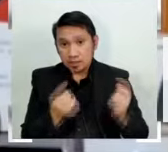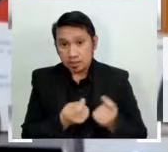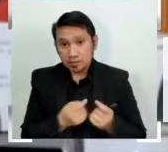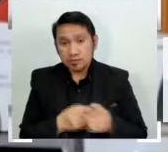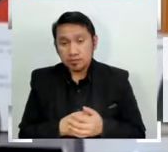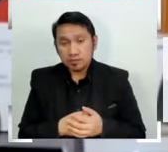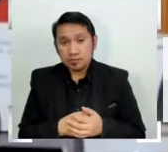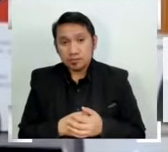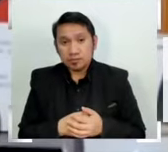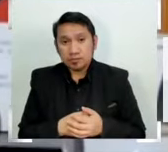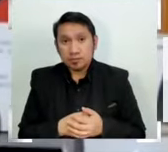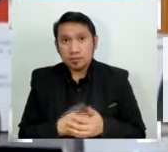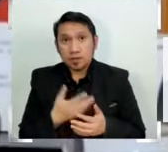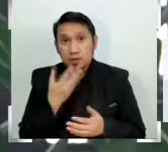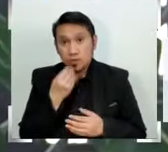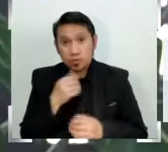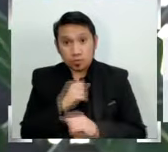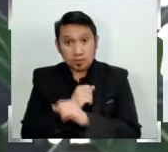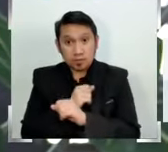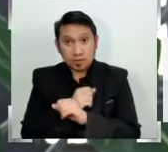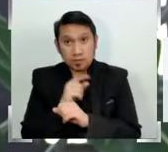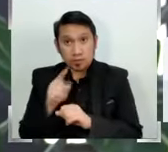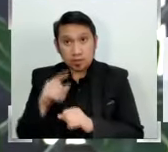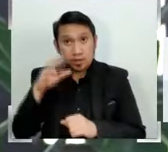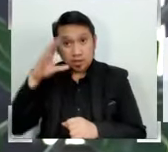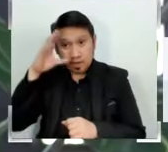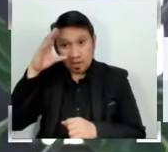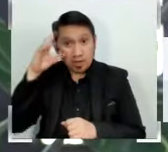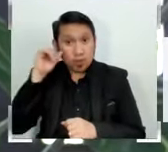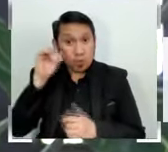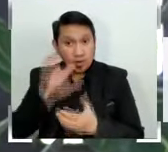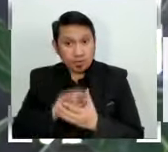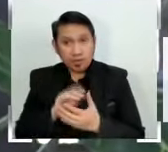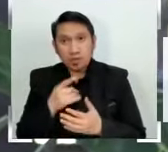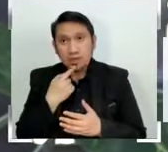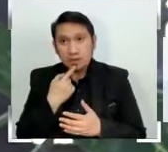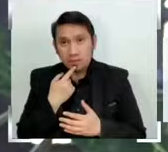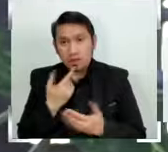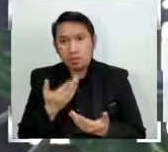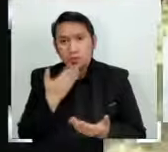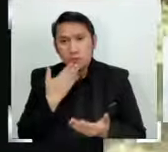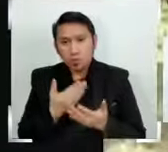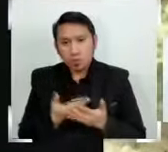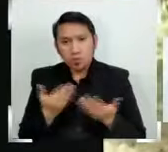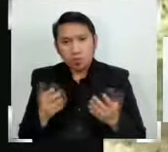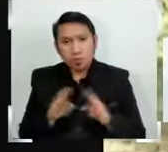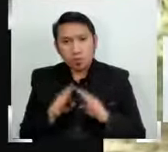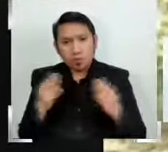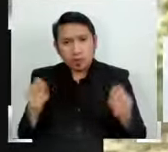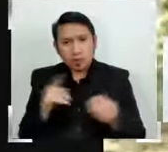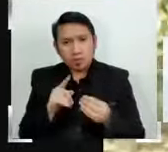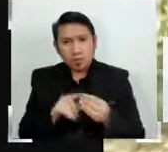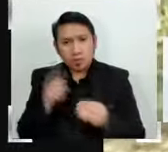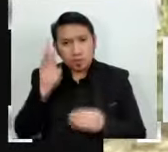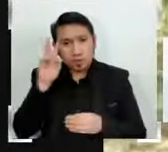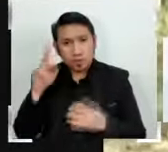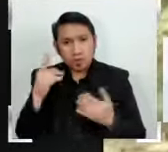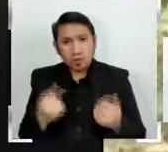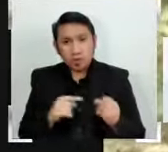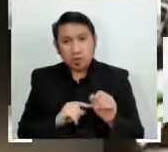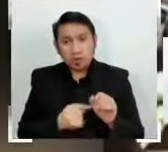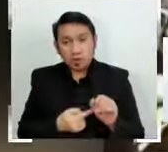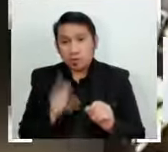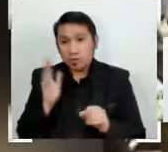kanyang namayapang asawa, si Joe Masison, malaking bagay daw na bukas si Pangulong Bongbong Marcos sa negosasyon, gayong nagsimula ang mahigit 50 taon